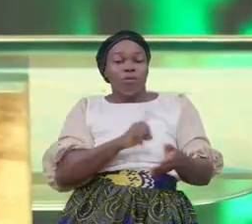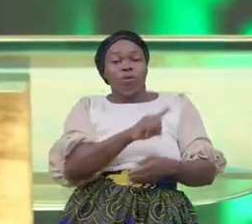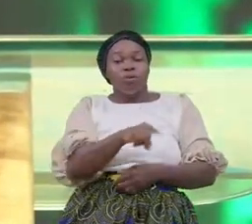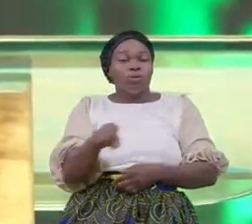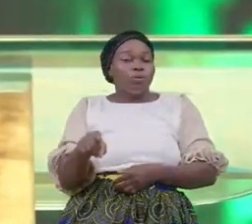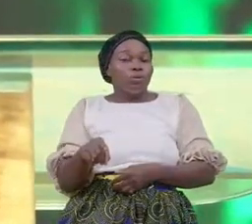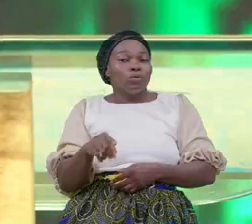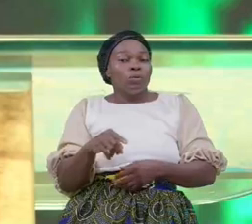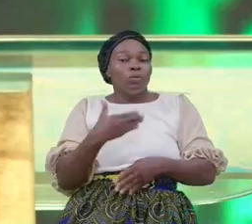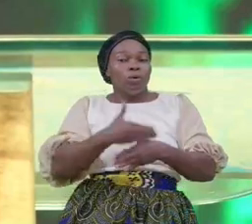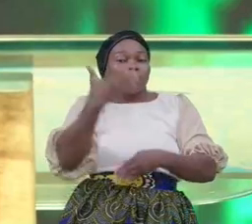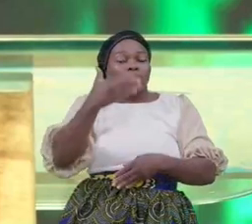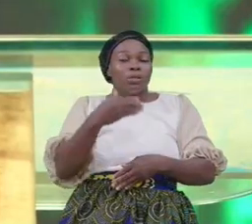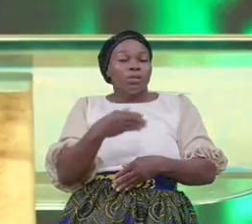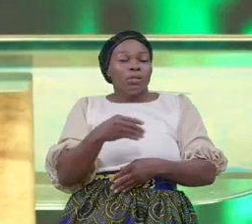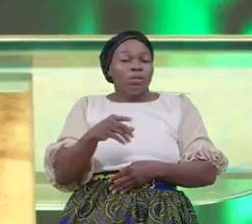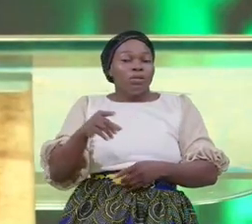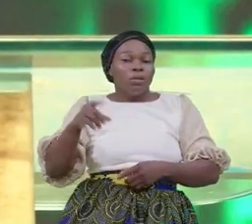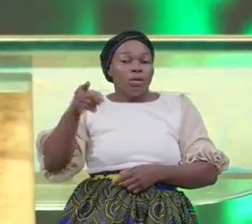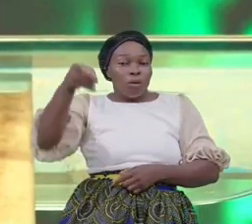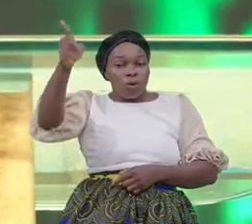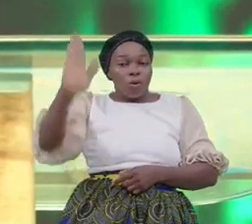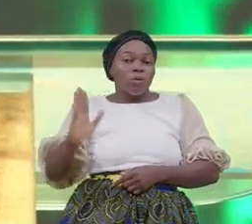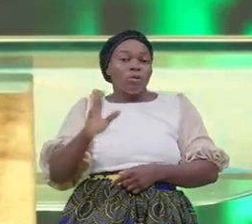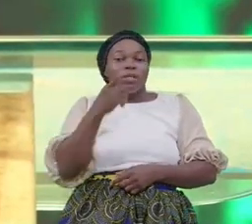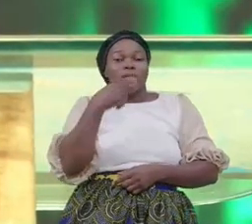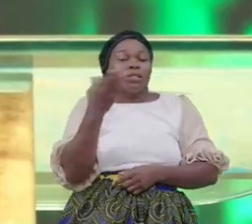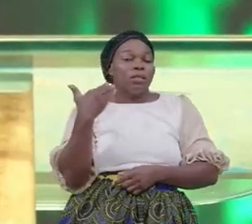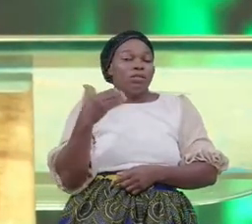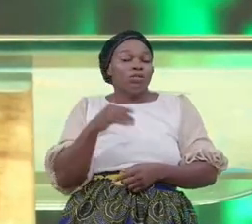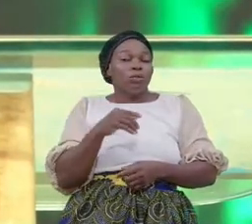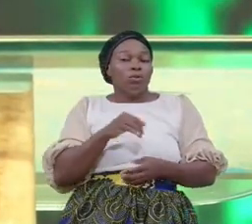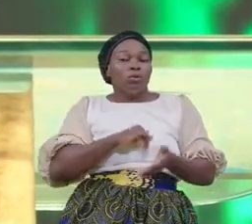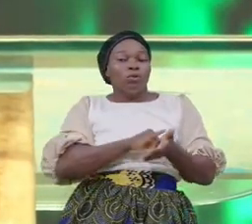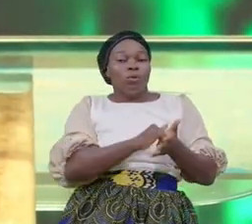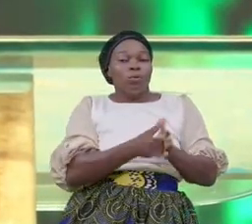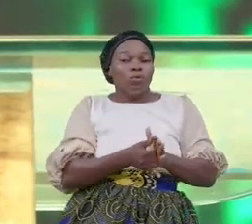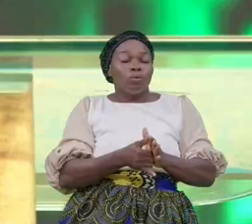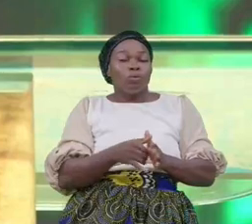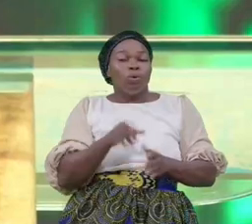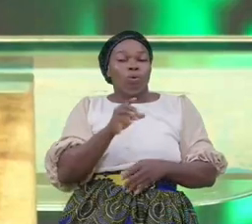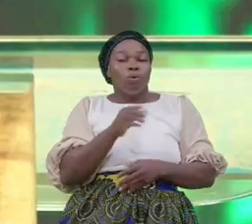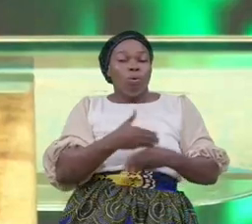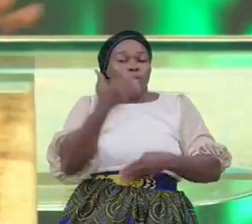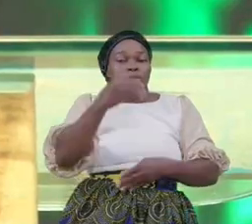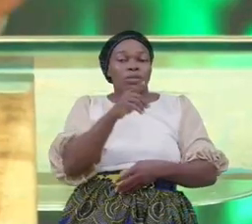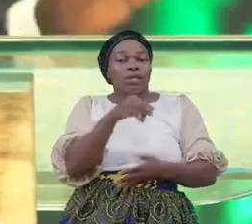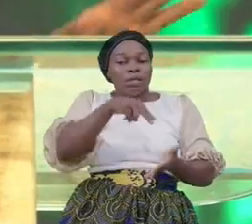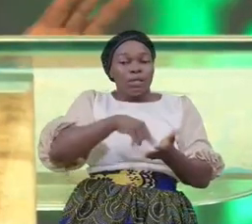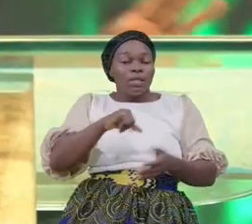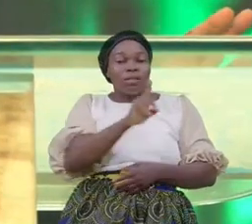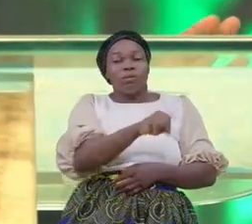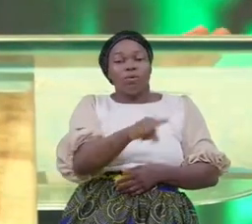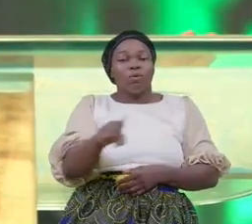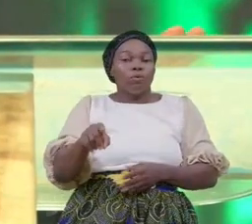je livre là, les trois mots là. Le Dieu Tout-Puissant a dit, mais quoi que les murailles soient encore debout, je livre. Il